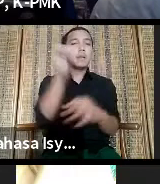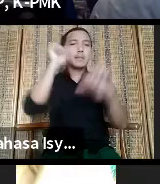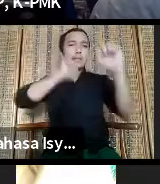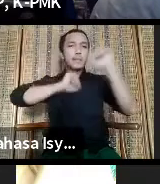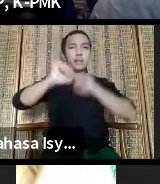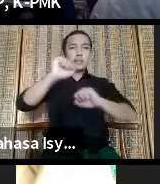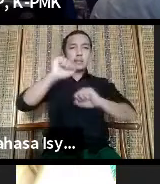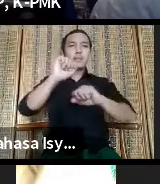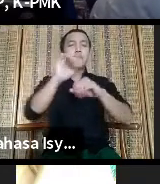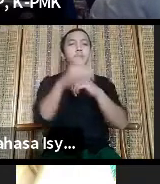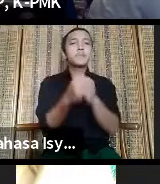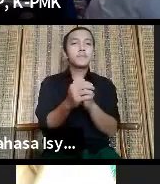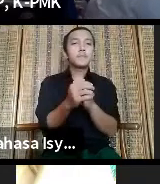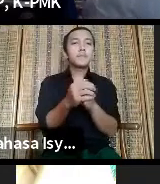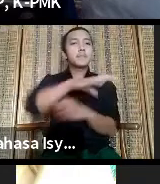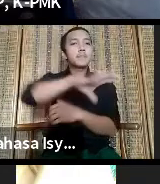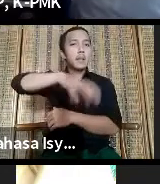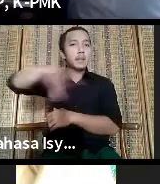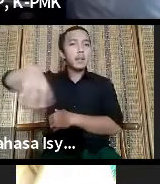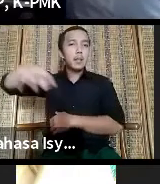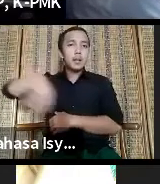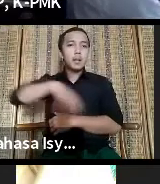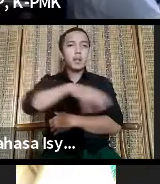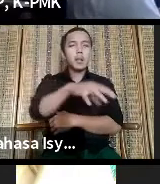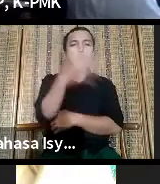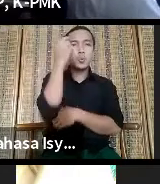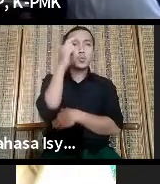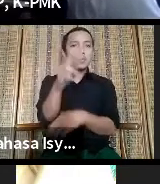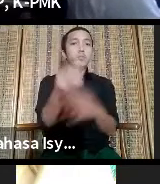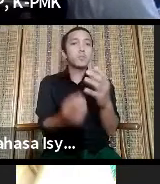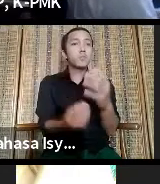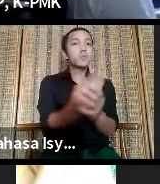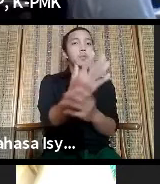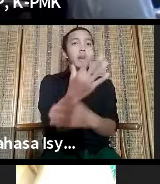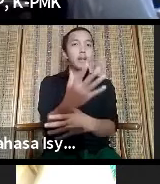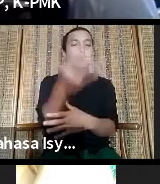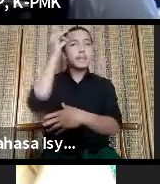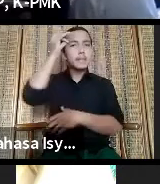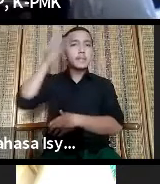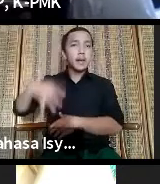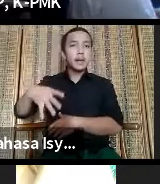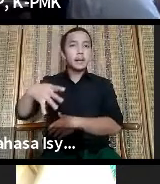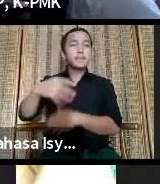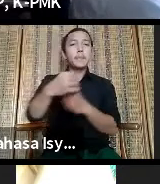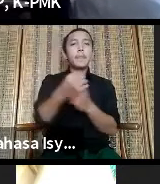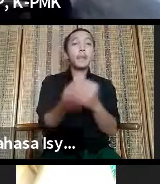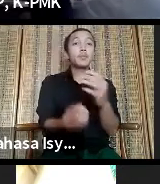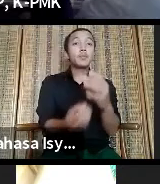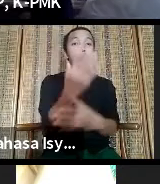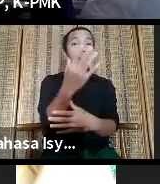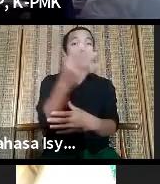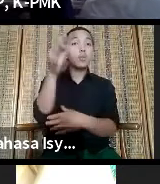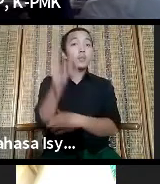berbagai daerah untuk mewujudkan desa, mewujudkan kota,